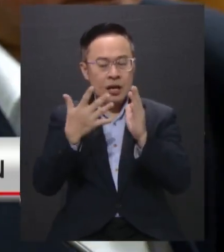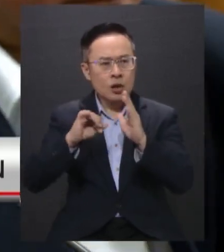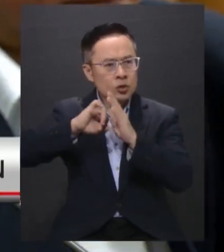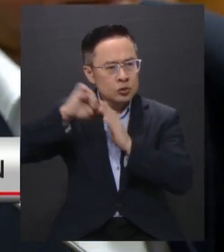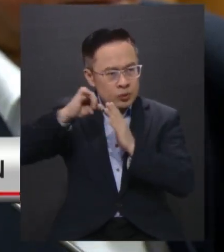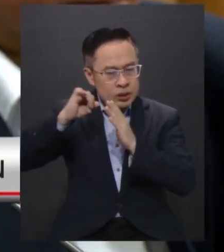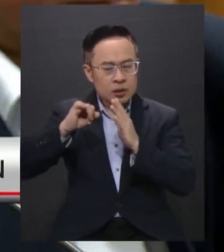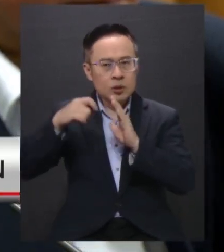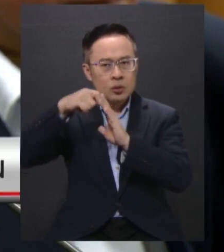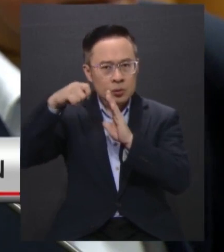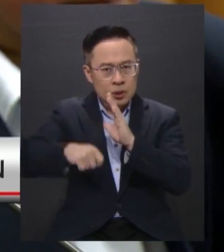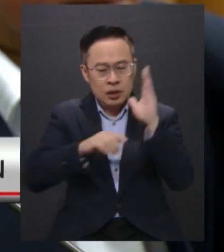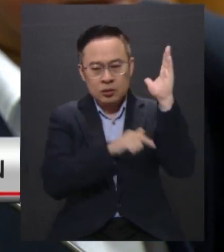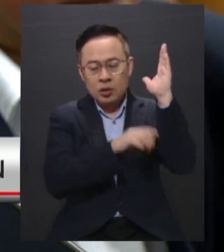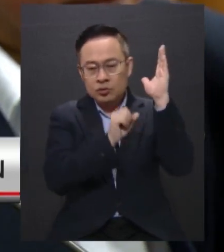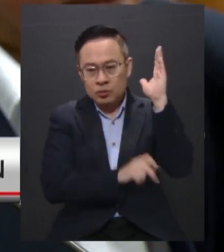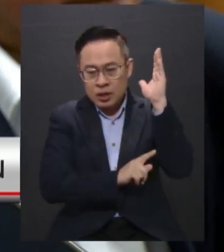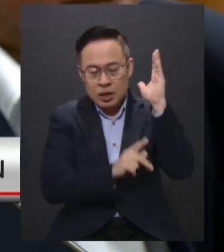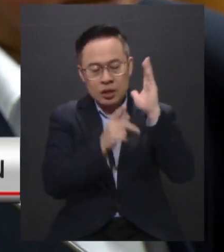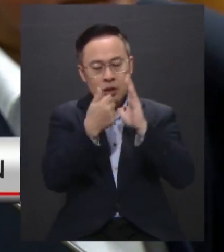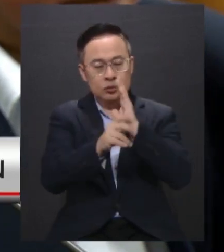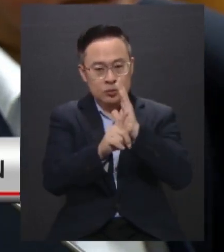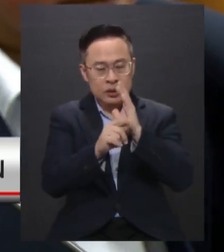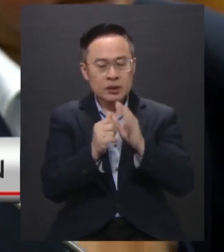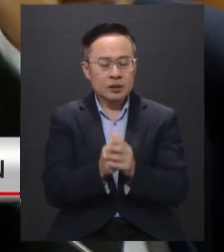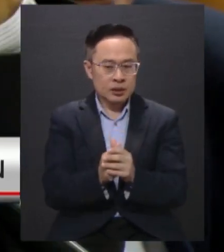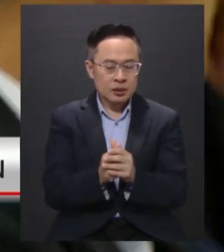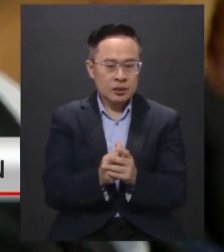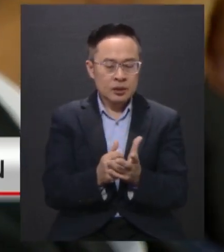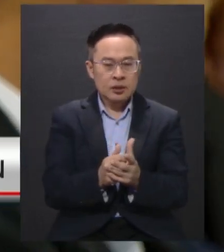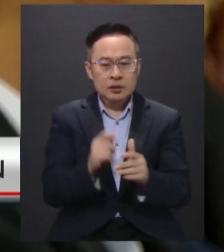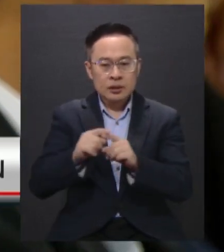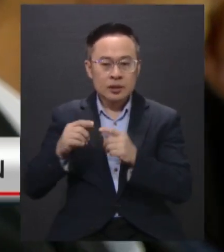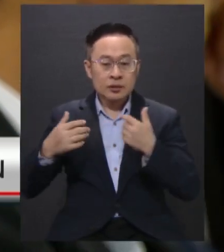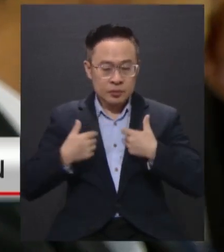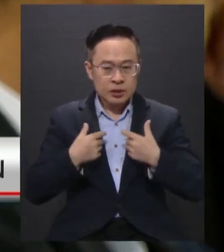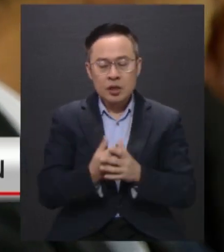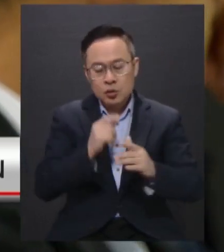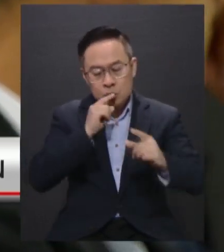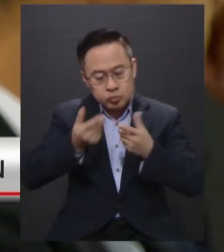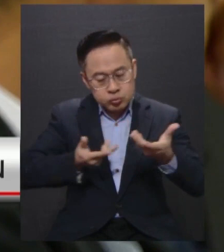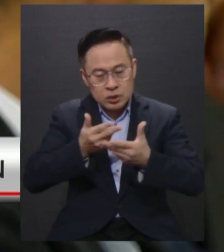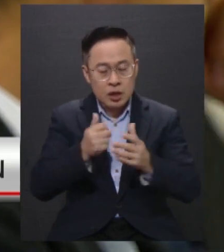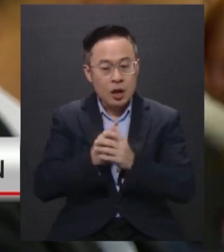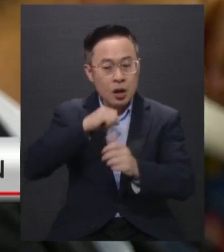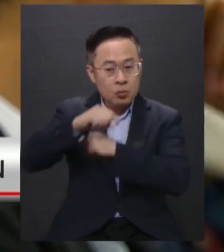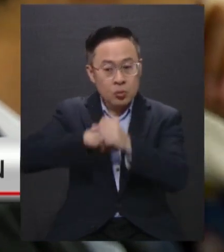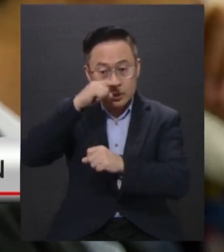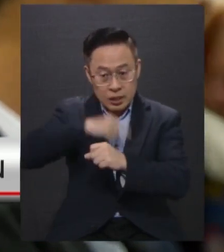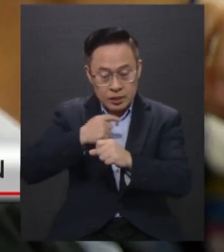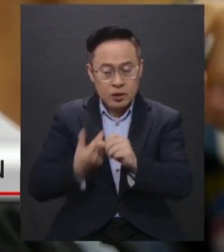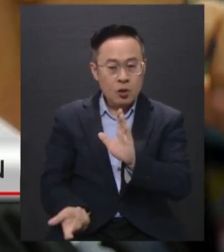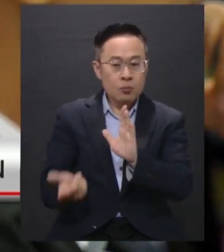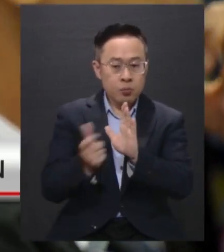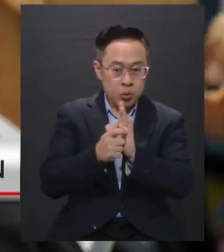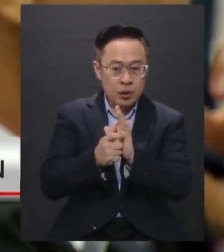จะเกิดขึ้นภายในเดือนกรกฎาคมของปีนี้นอกจากนี้ยังได้มีการหารือในเรื่องการนำมวยไทยเข้าสู่การ